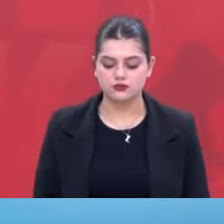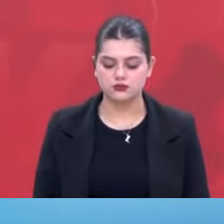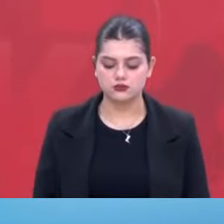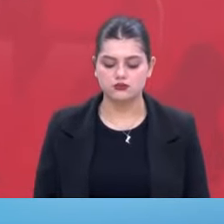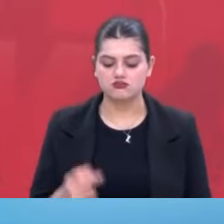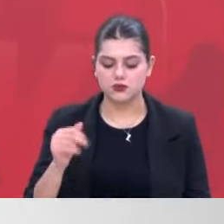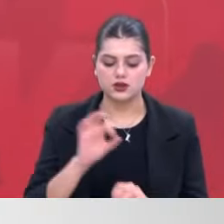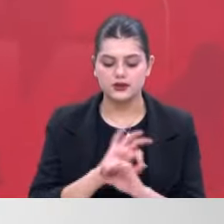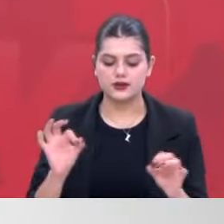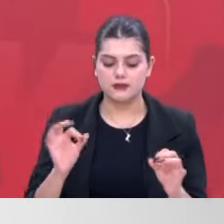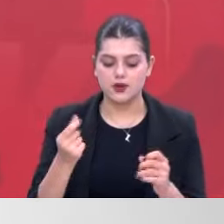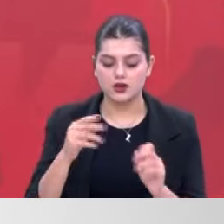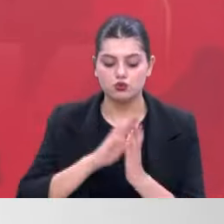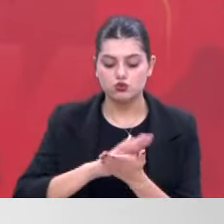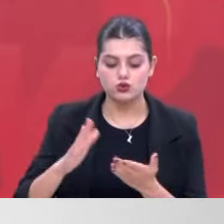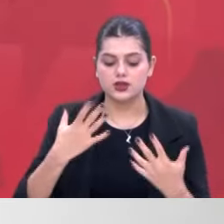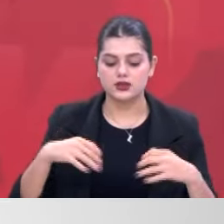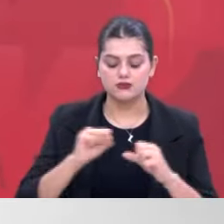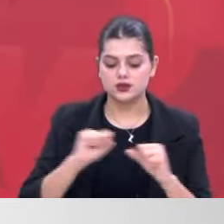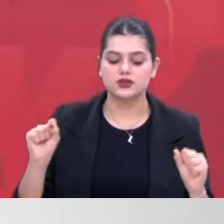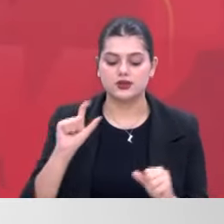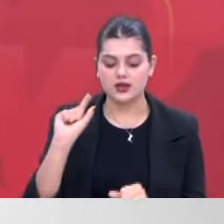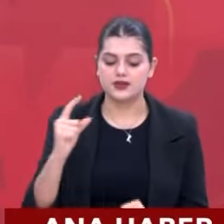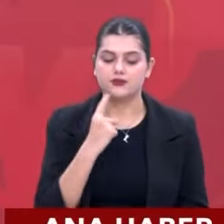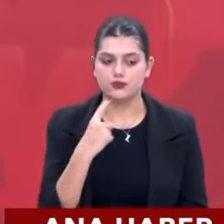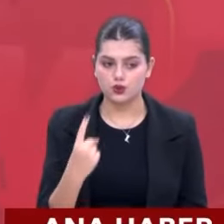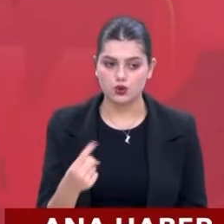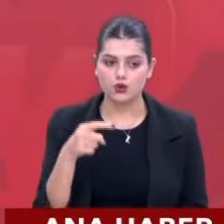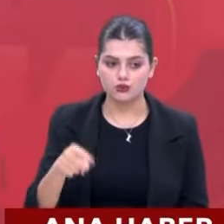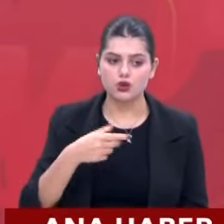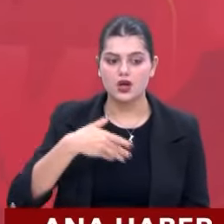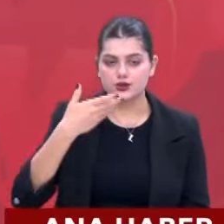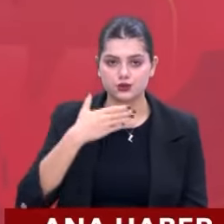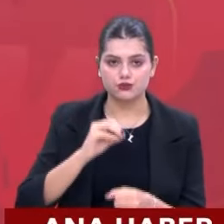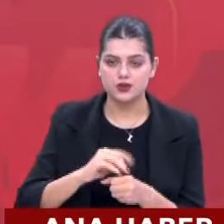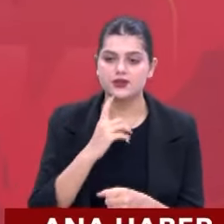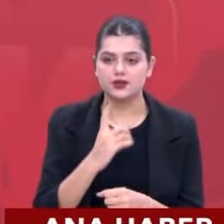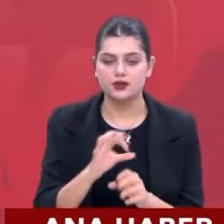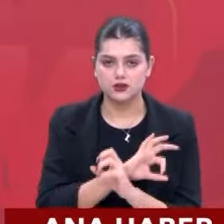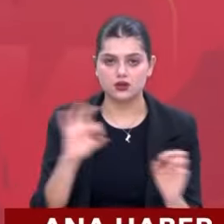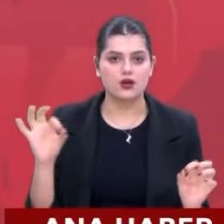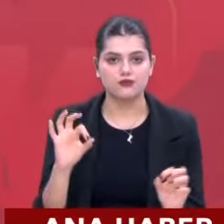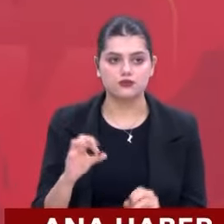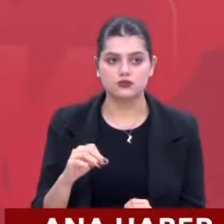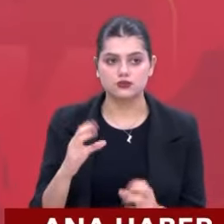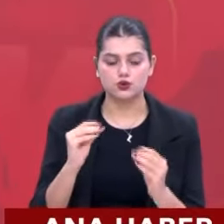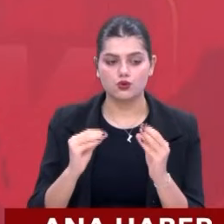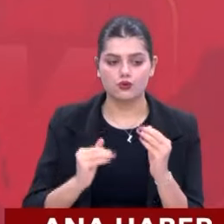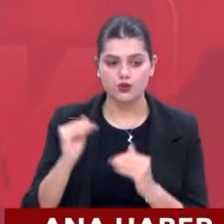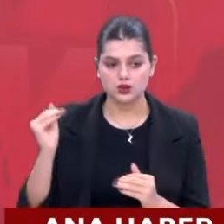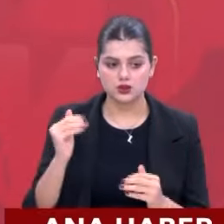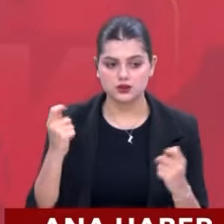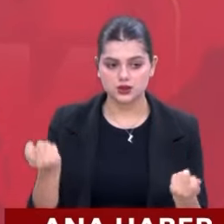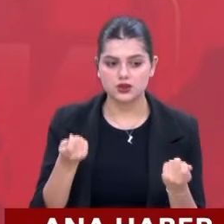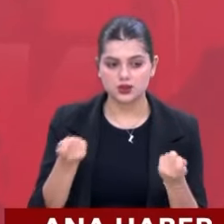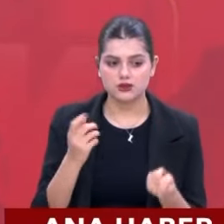fiyat istikrarının sağlanmasını söylüyor. Şimdi bu program açıklandı. Bu işin ehli olan bu ülkede çok sayıda akademisyen